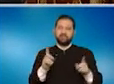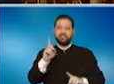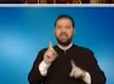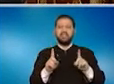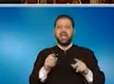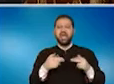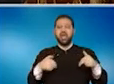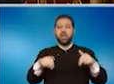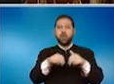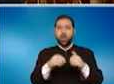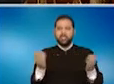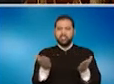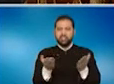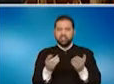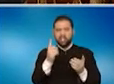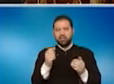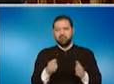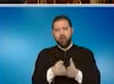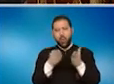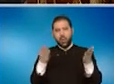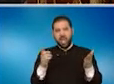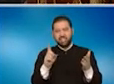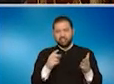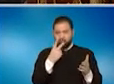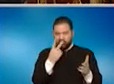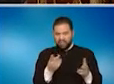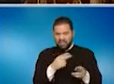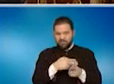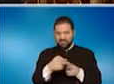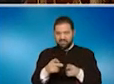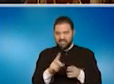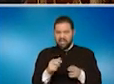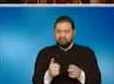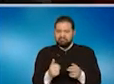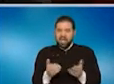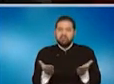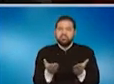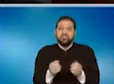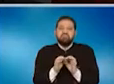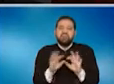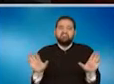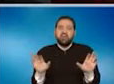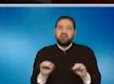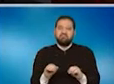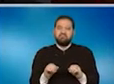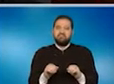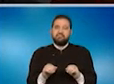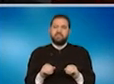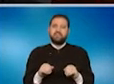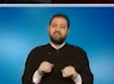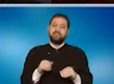dacă cei care le parcurg nu ajung la acea sfințenie, ele nu și-au atins rostul. În chipul Avei